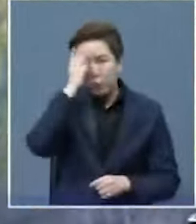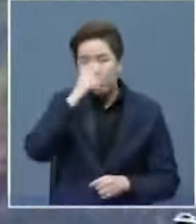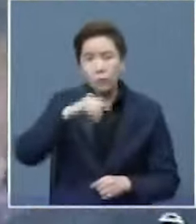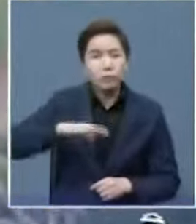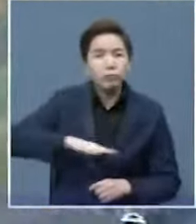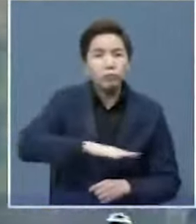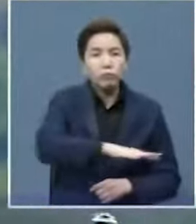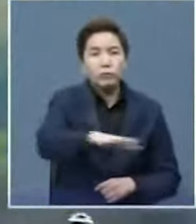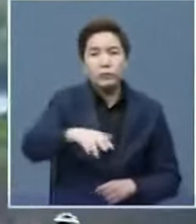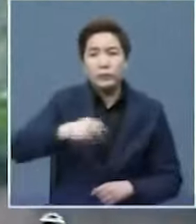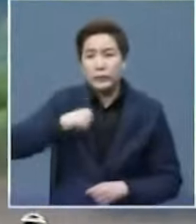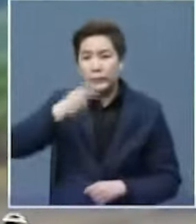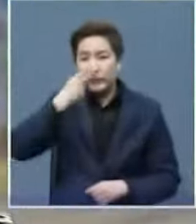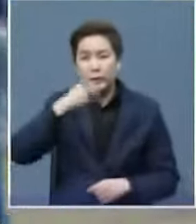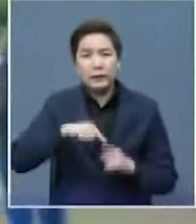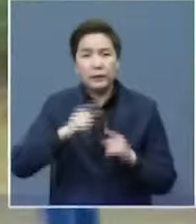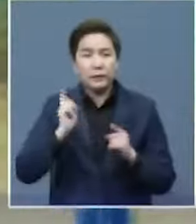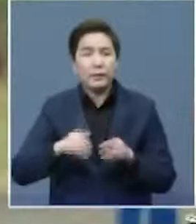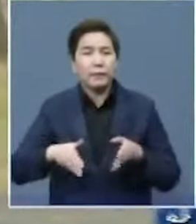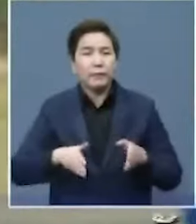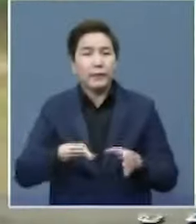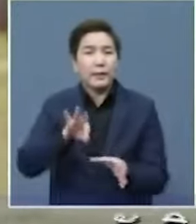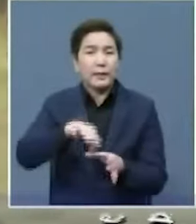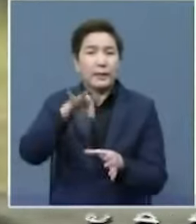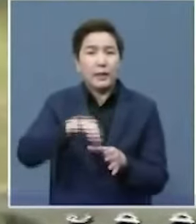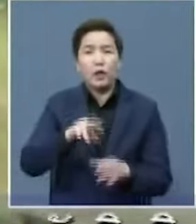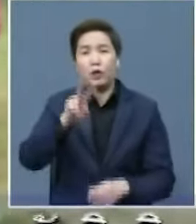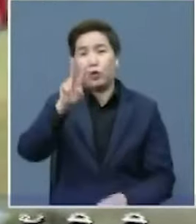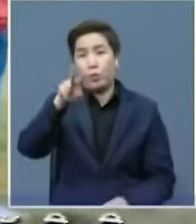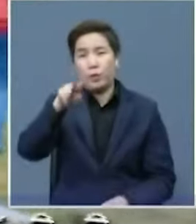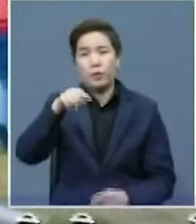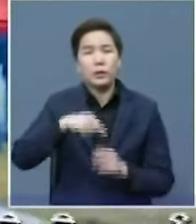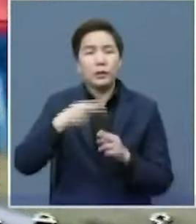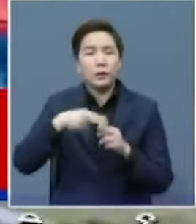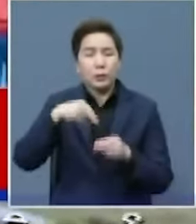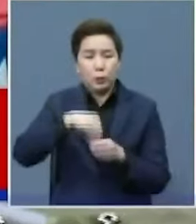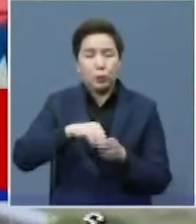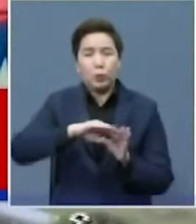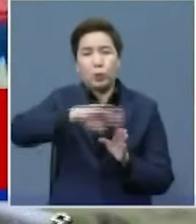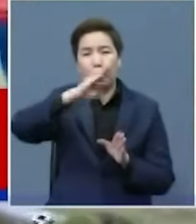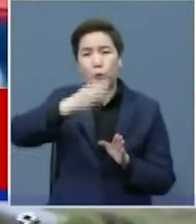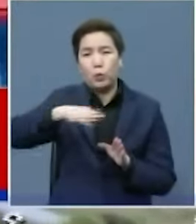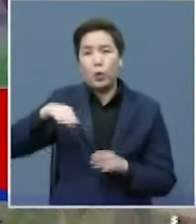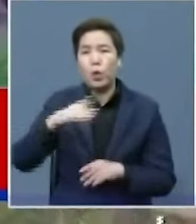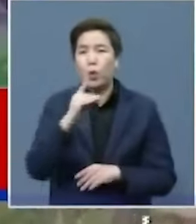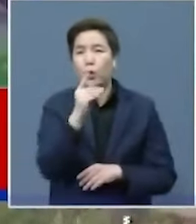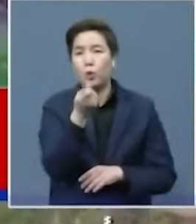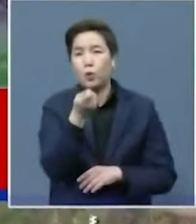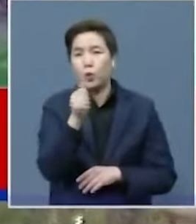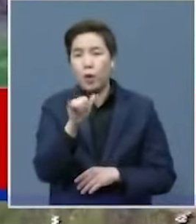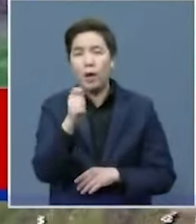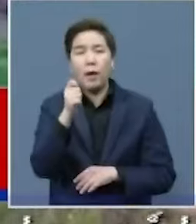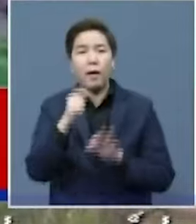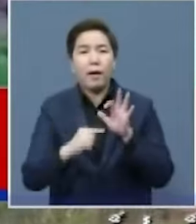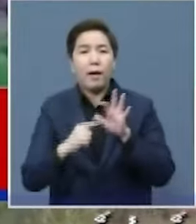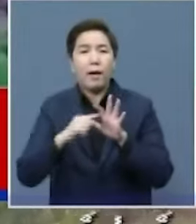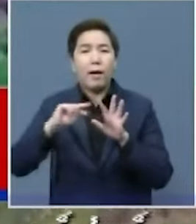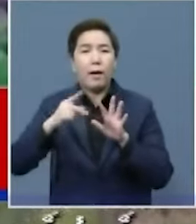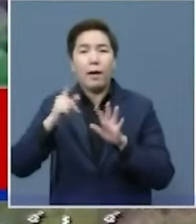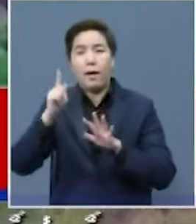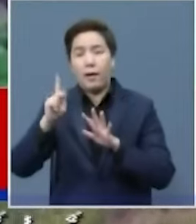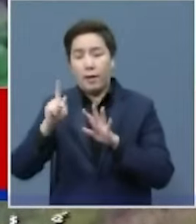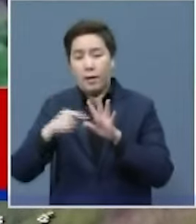แหละค่ะที่เราเห็นอยู่นี้คือแปลงชา 2,000 นะคะคือชื่อนี้เลยตั้งอยู่บนดอยอ่างขางตำบลแม่งอนอำเภอฝางจังหวัดเชียงใ